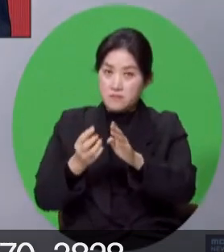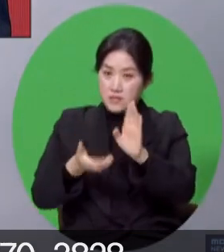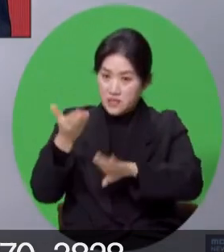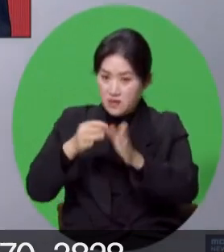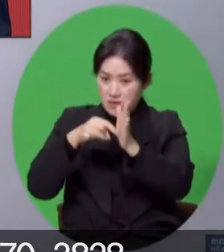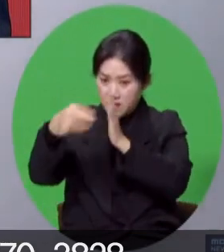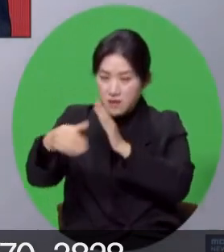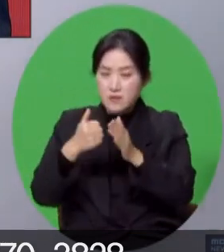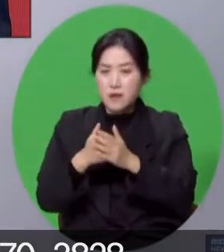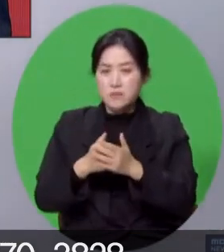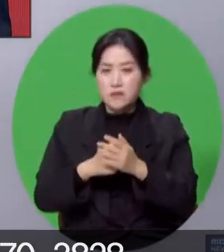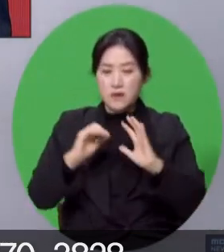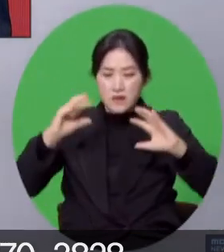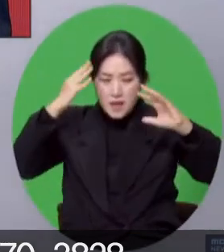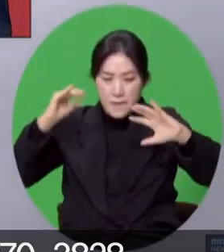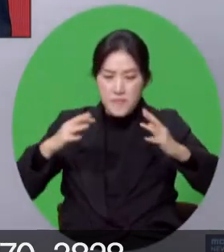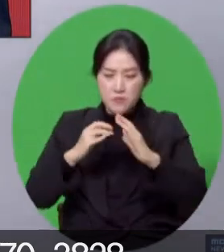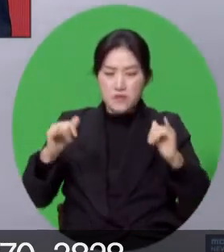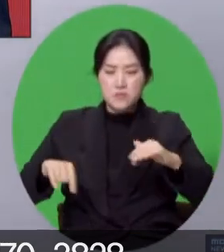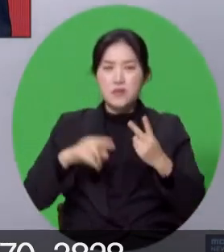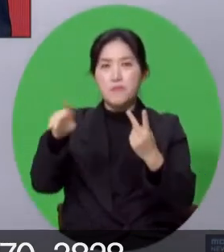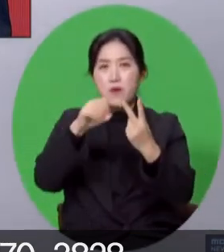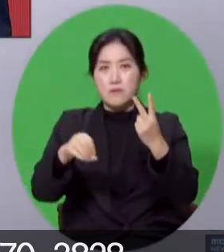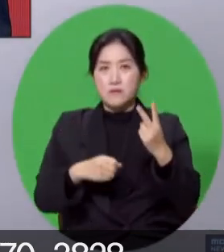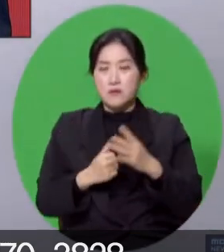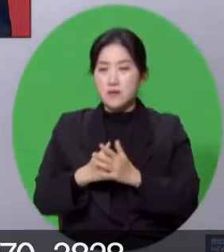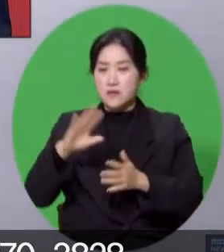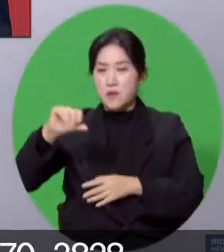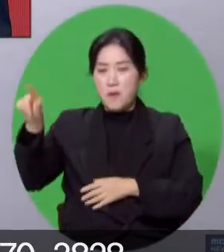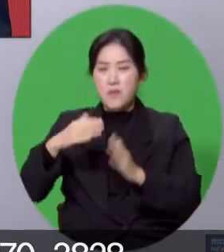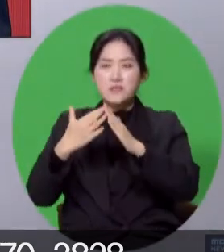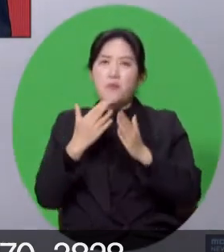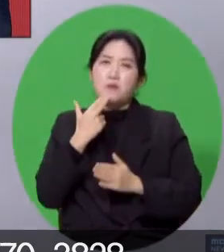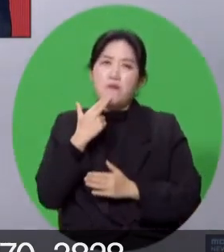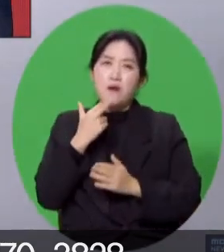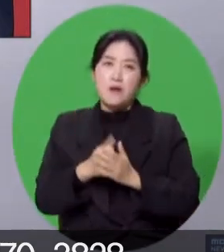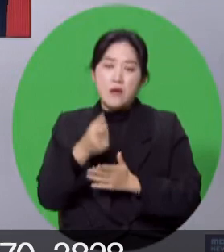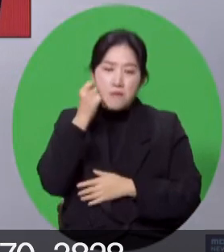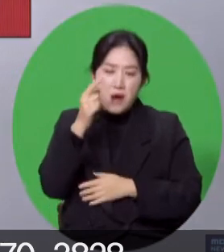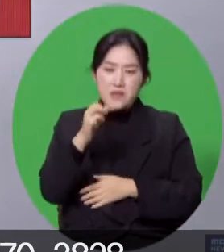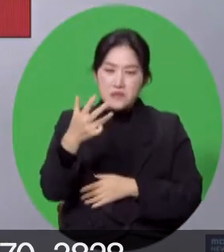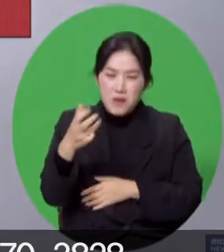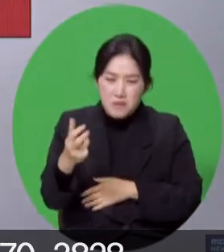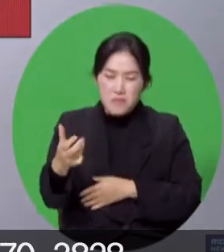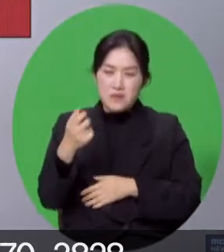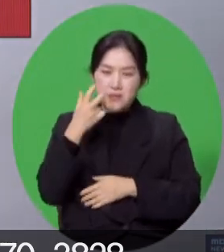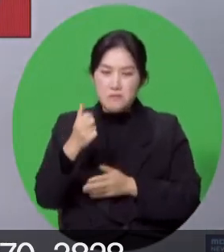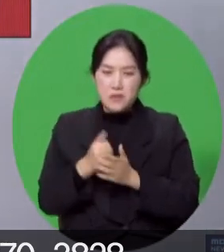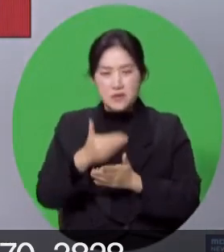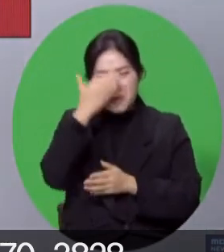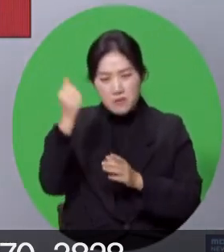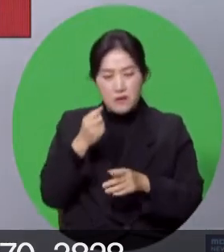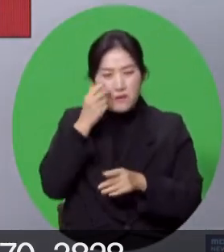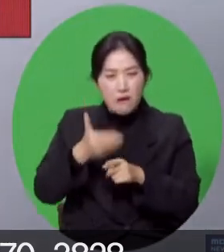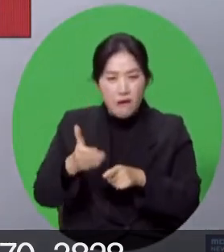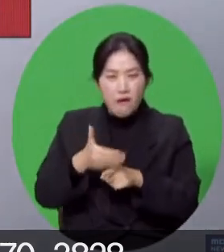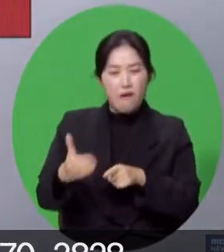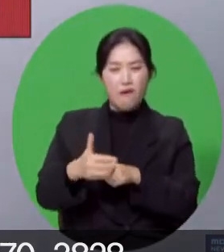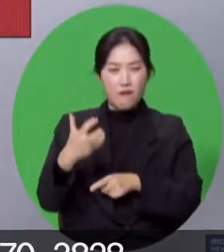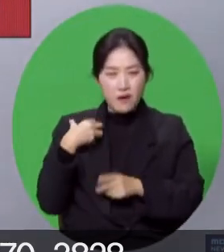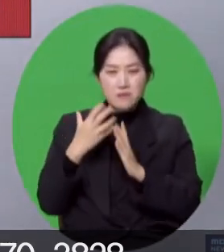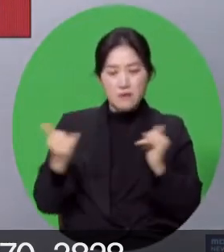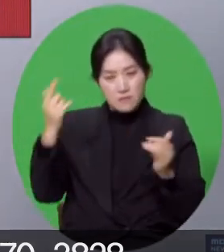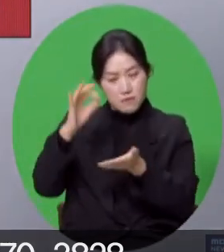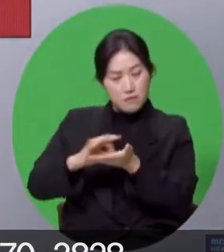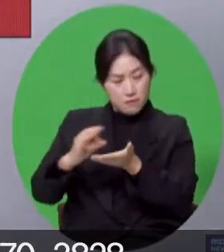혈안이 돼서 되겠어요? 44% 집 없는 서민들 매월 7, 80만 원씩 내는 청년 세입자들 이런 분들